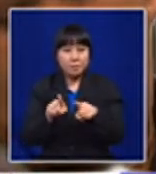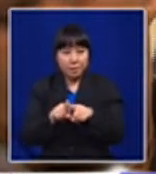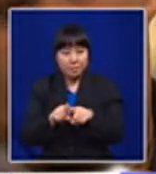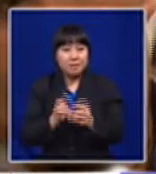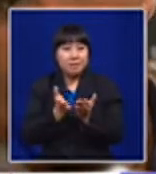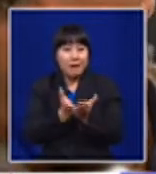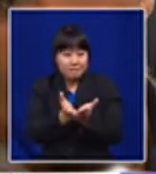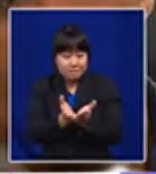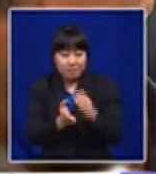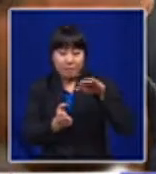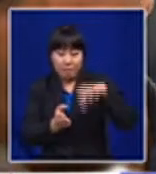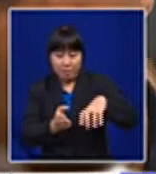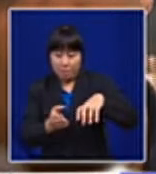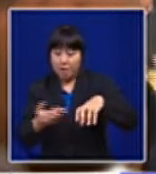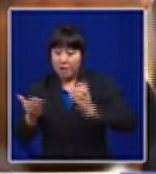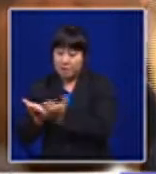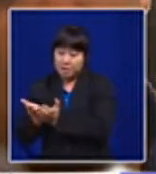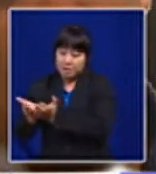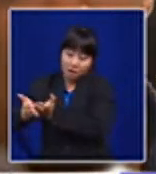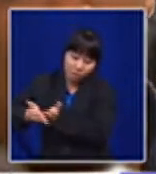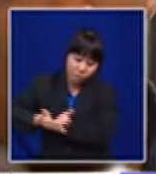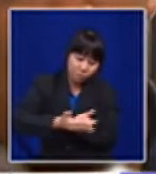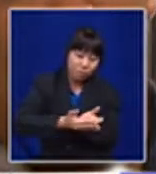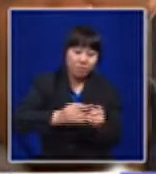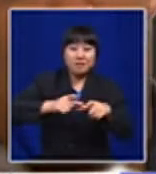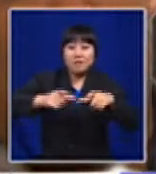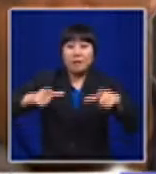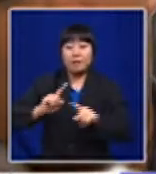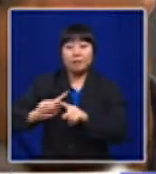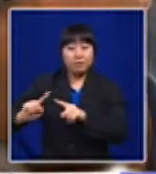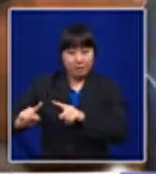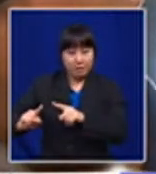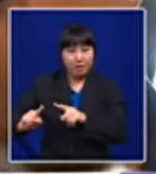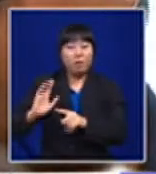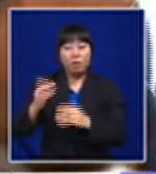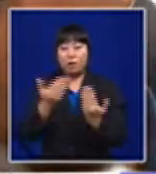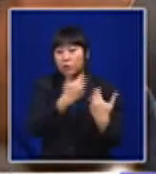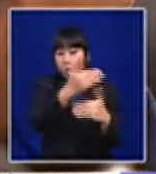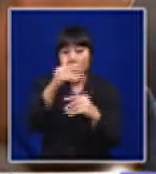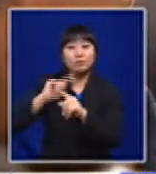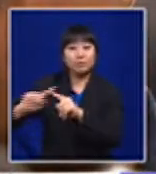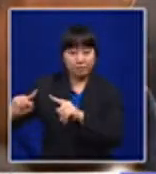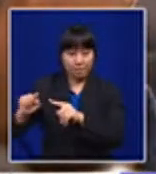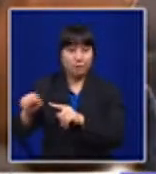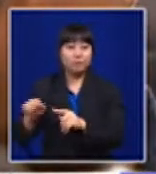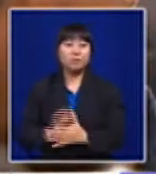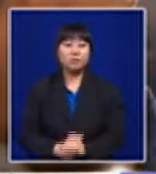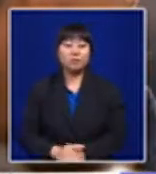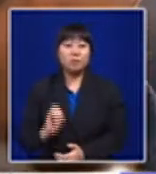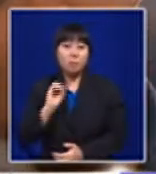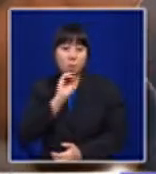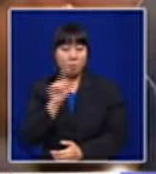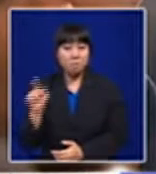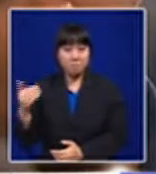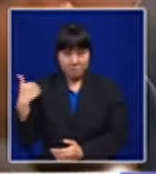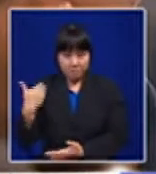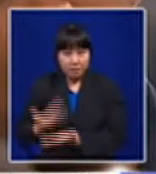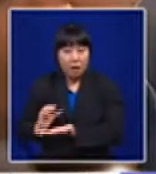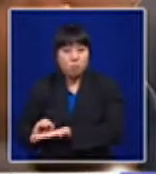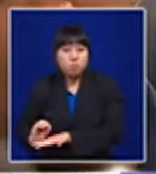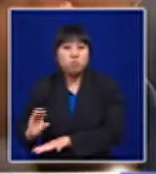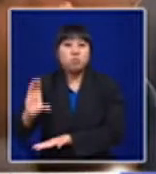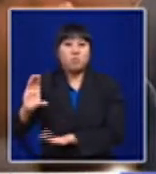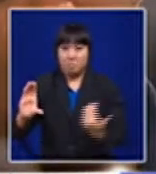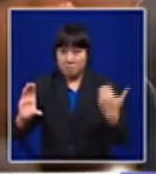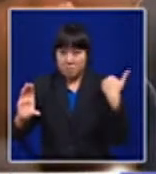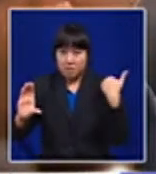ท่าเรือบริหารท่าเรือยักษ์ใหญ่ด้านนี้จริงๆเรื่องโลจิสติกนะครับฉะนั้นเขาบอกเขามีเงินทุนมาก